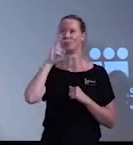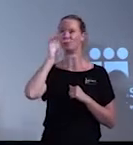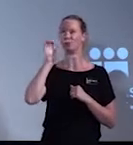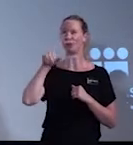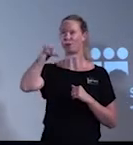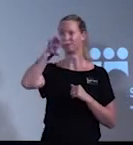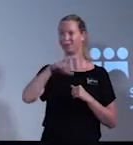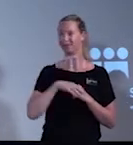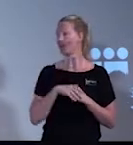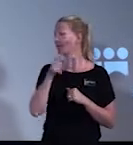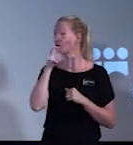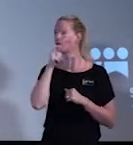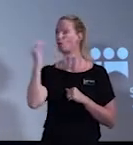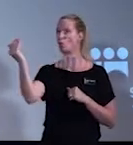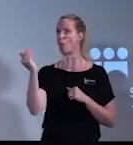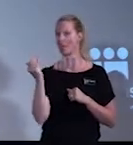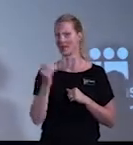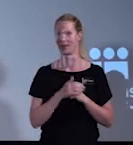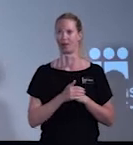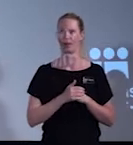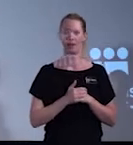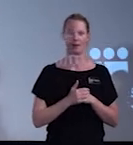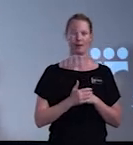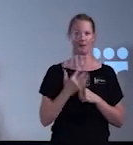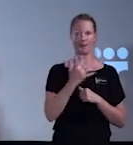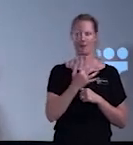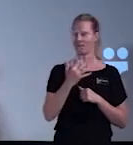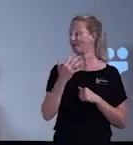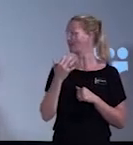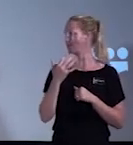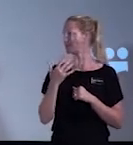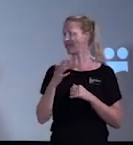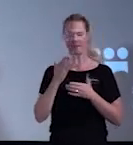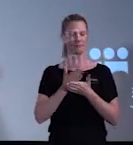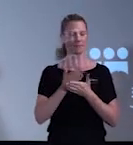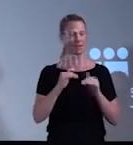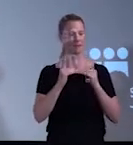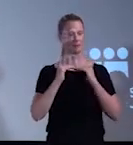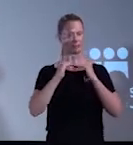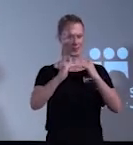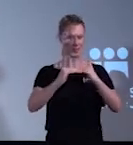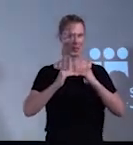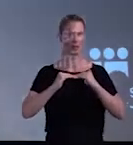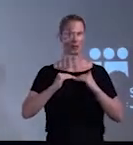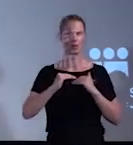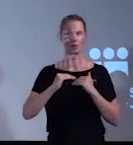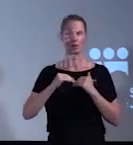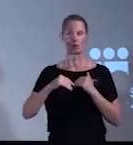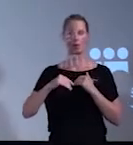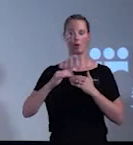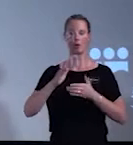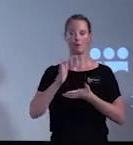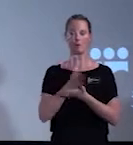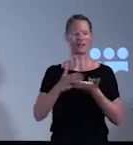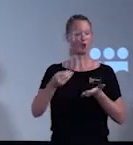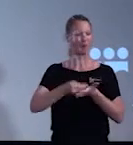fråga. Mikrofonen kommer till om det här med 50-50 så här, när det gäller jämställdhet och fördelningen